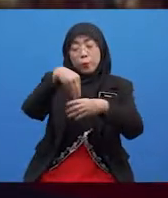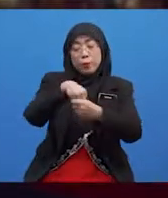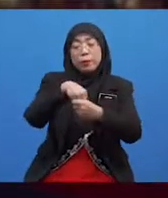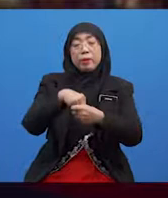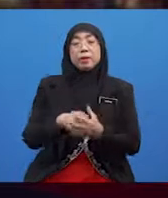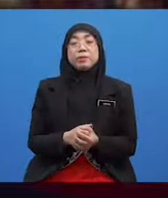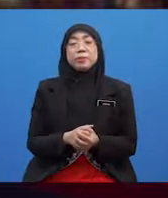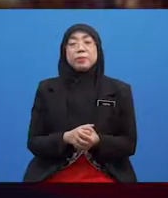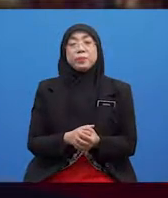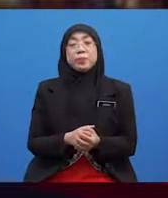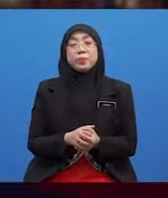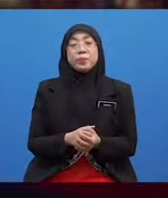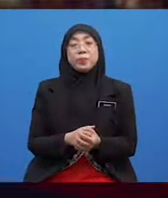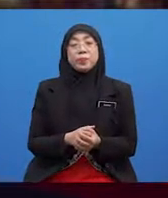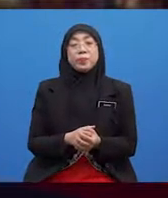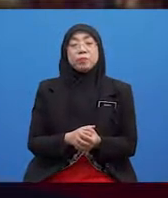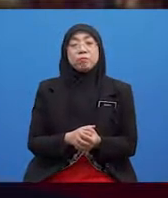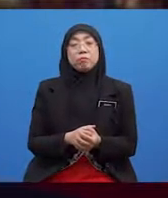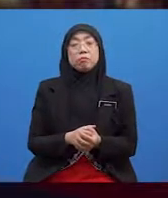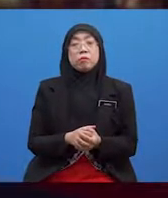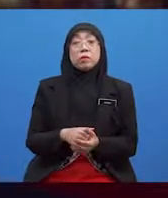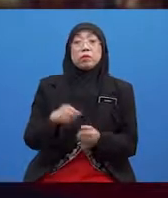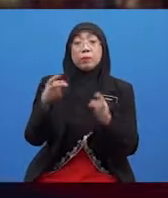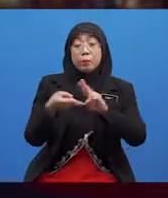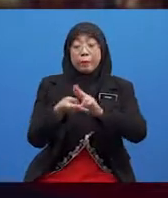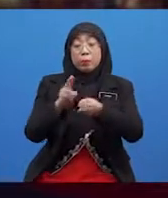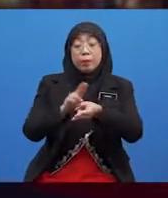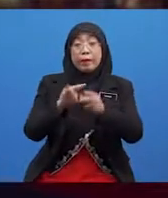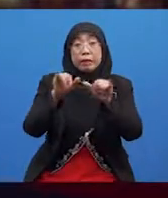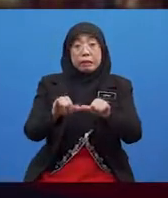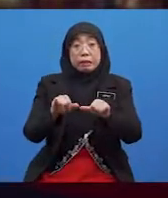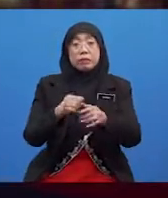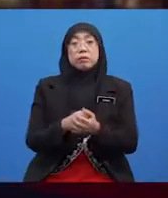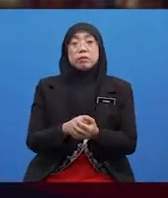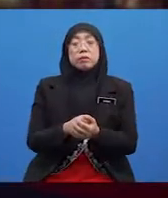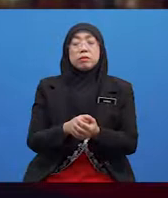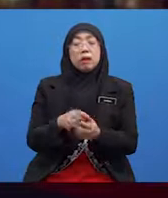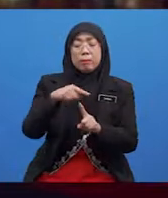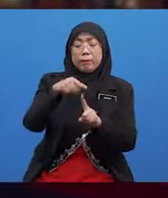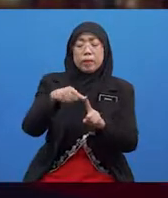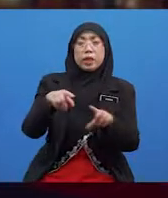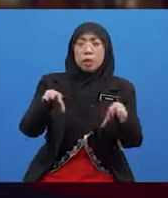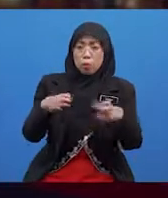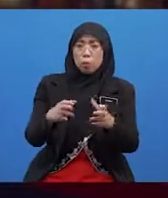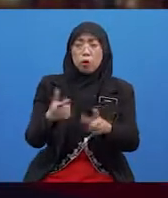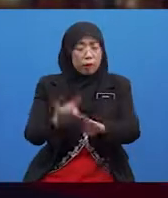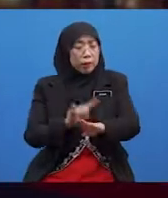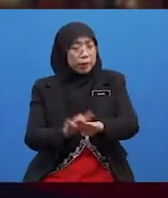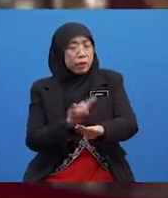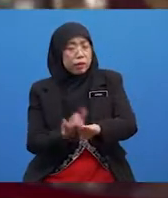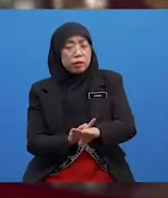rupa. Ia melibatkan satu perubahan yang kekal dan hanya akan wujud hasil daripada latihan yang